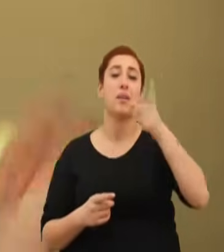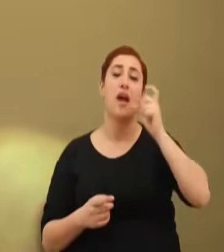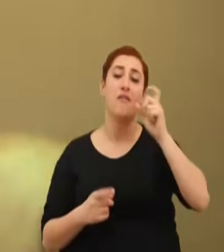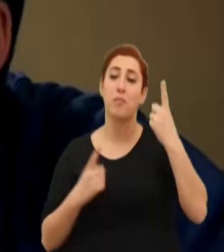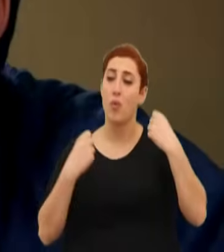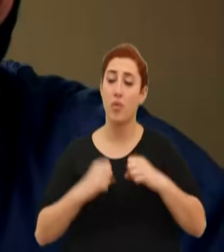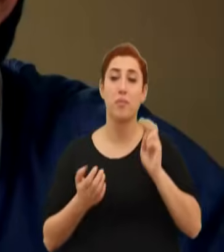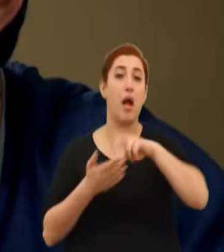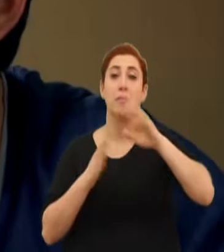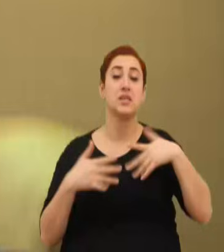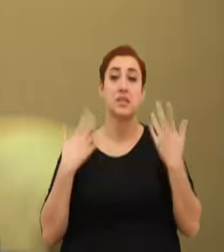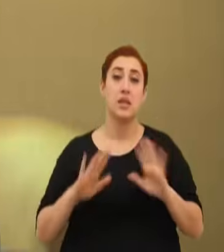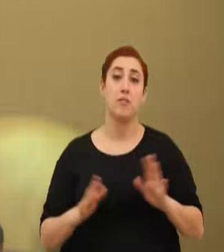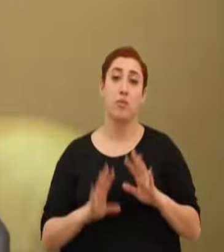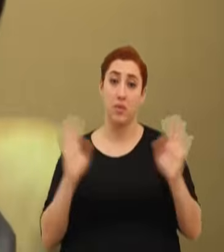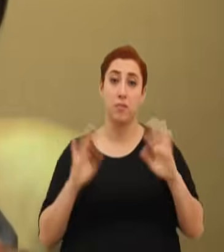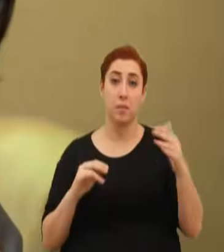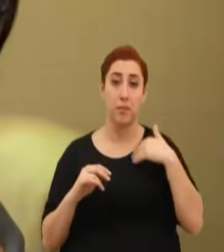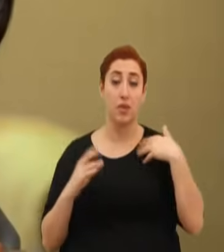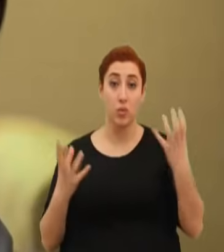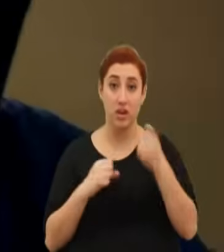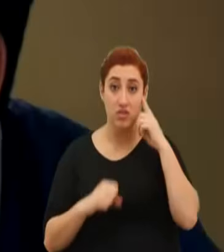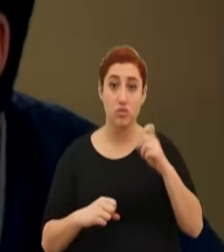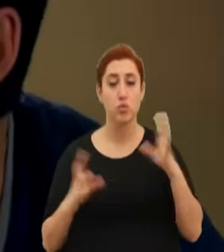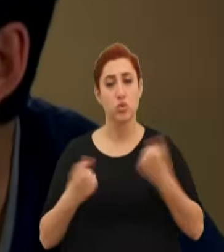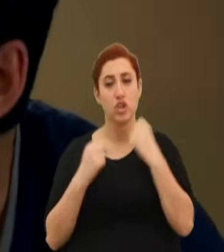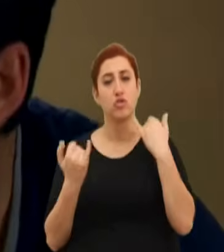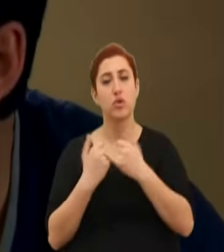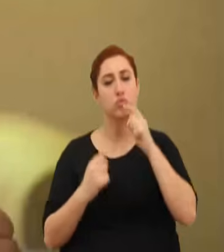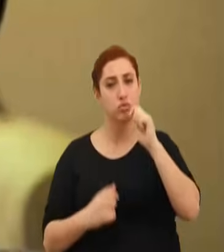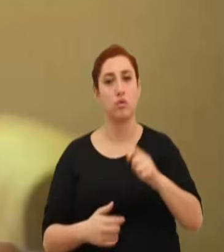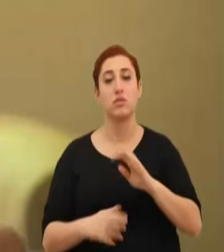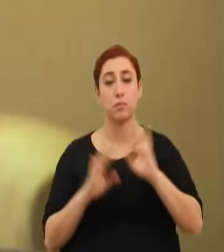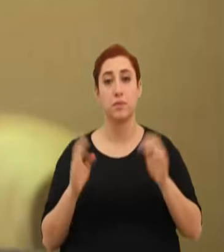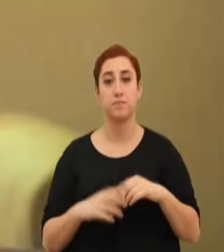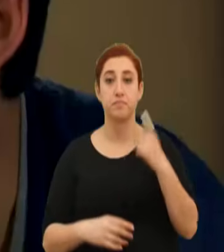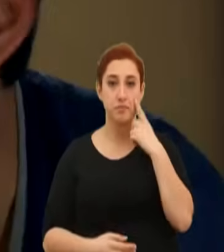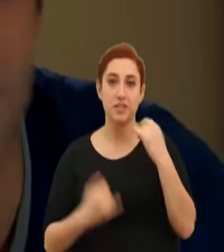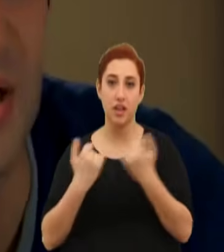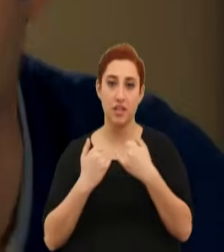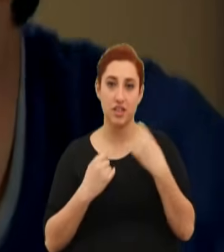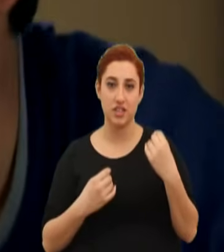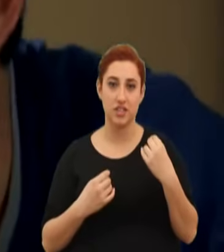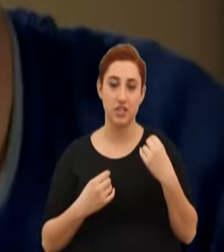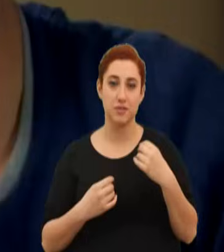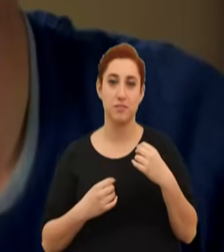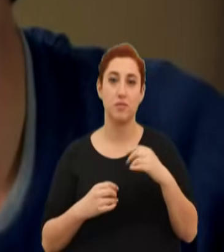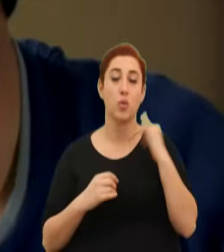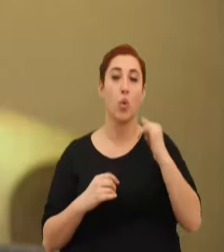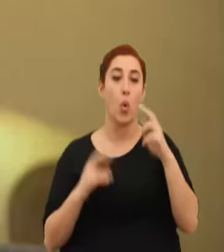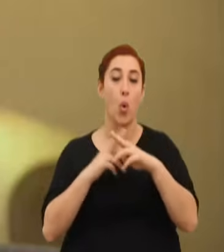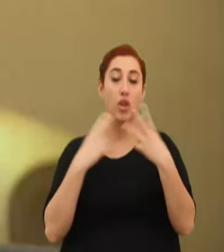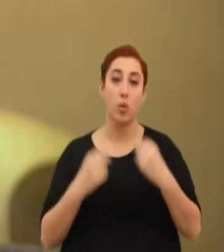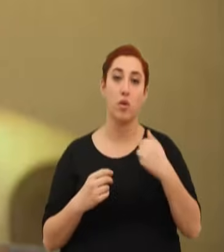kafeye bir yere oturayım kalkmayayım istiyorum ya. Tamam beni kurtaracak mısın? Kurtaracağım kardeşim söz. Tamam. Bak kardeşim bir de Ceyda'ya kötü örnek